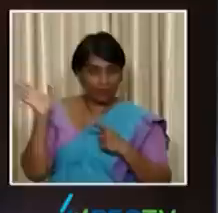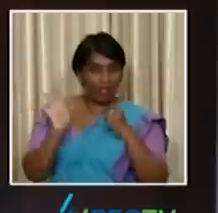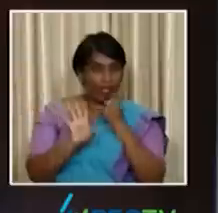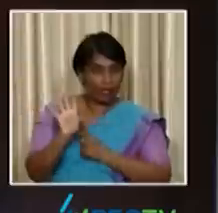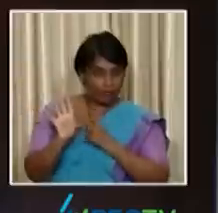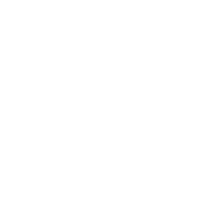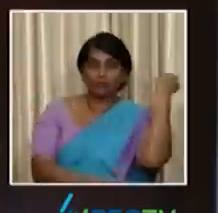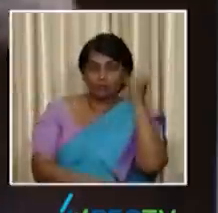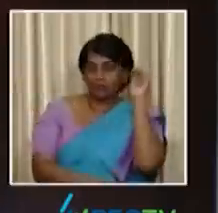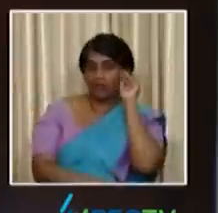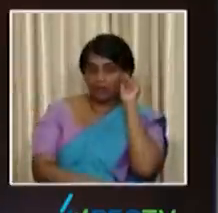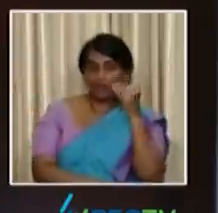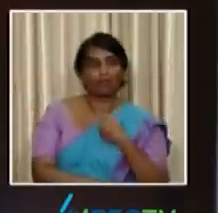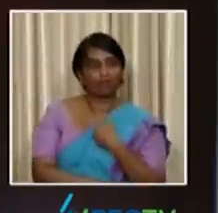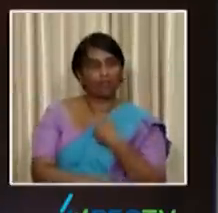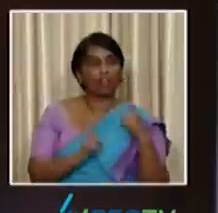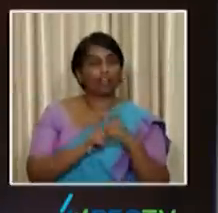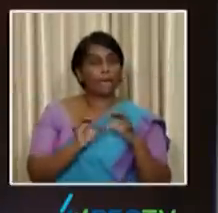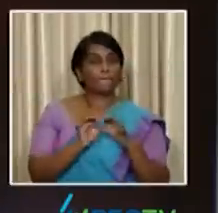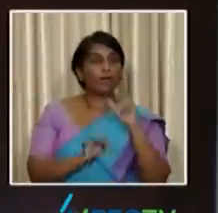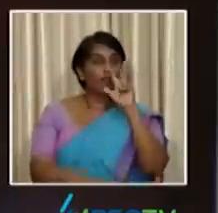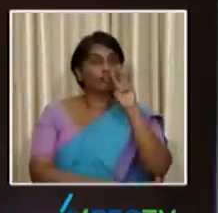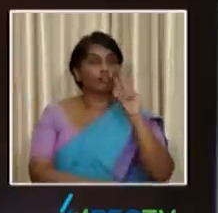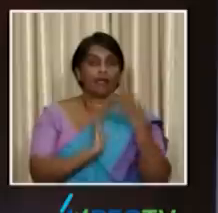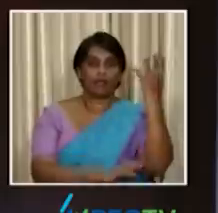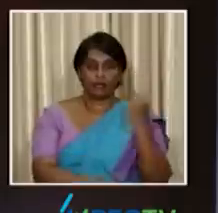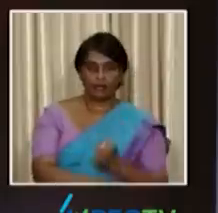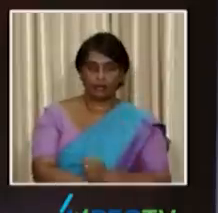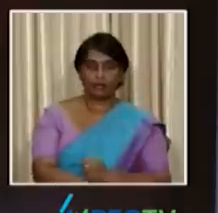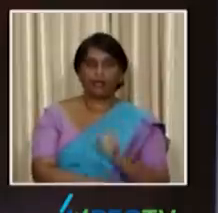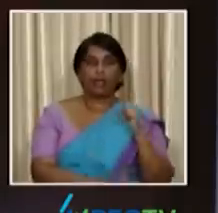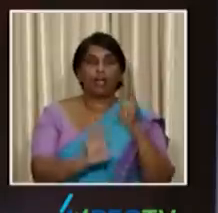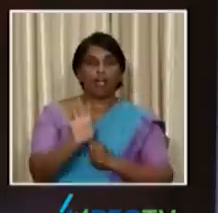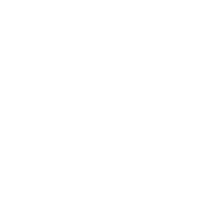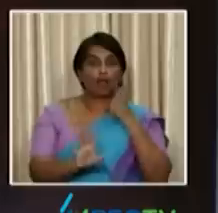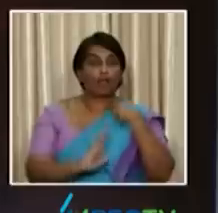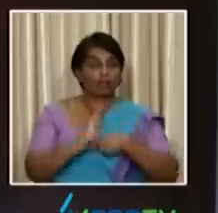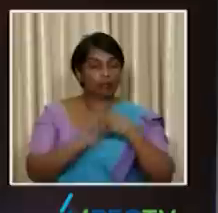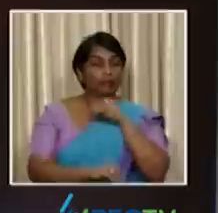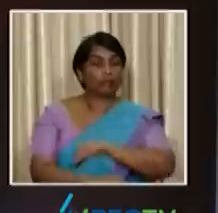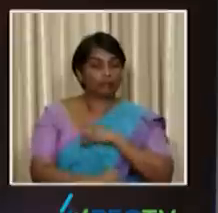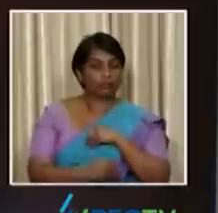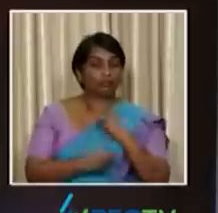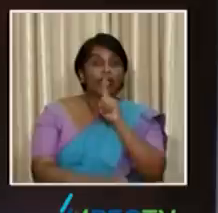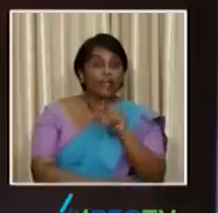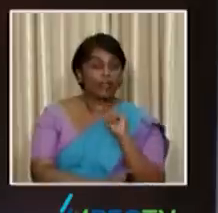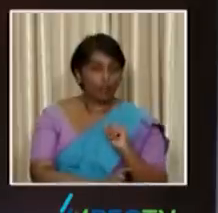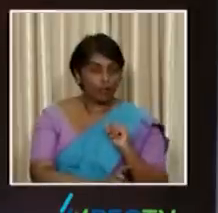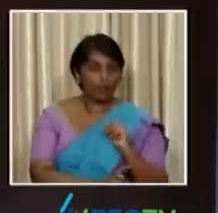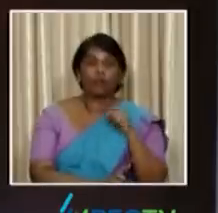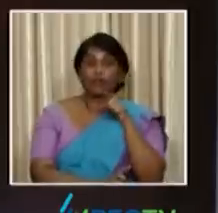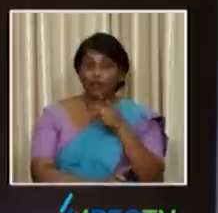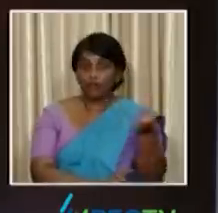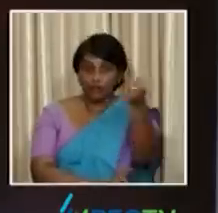එකේ කතාව ඇහුවම අපි ඩොලර් බිලියන 83 ණය ආරන් තියෙන්නේ ඒක අවුරුද්දක දලදේශීය නිෂ්පාදනයට හා සමානලු. මේ